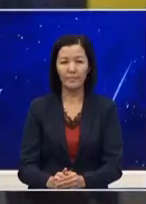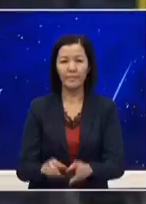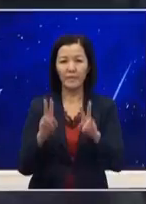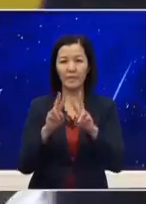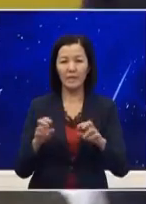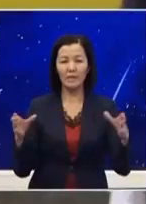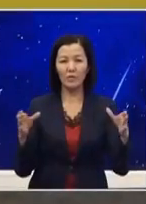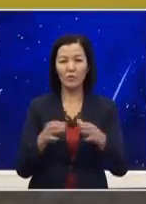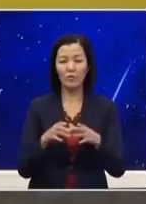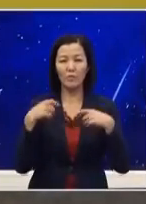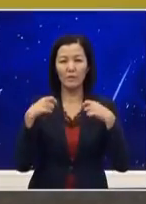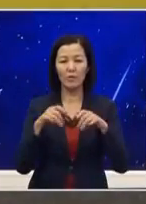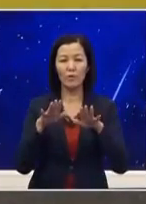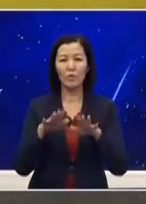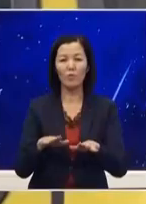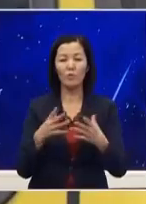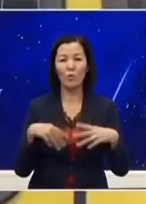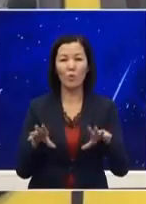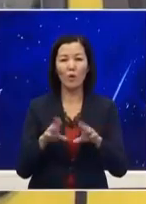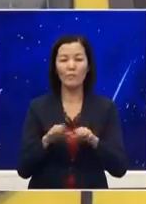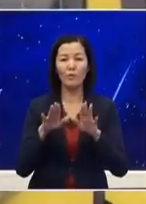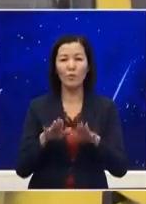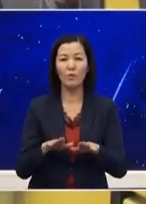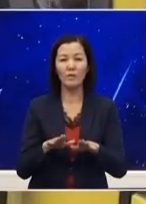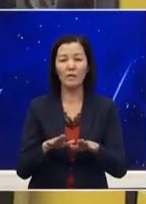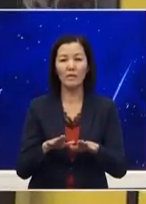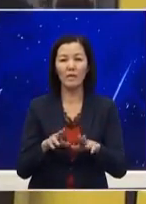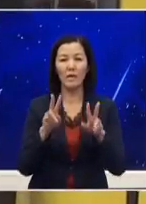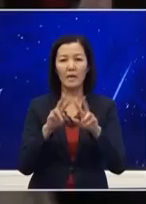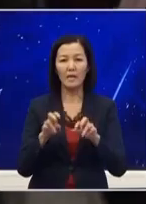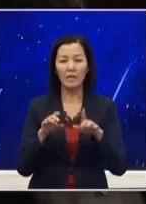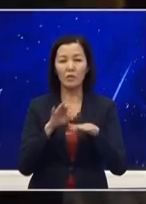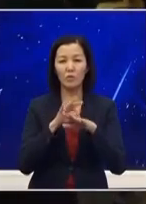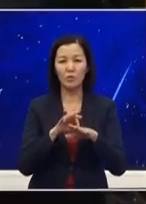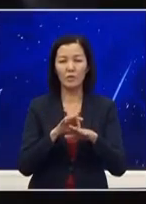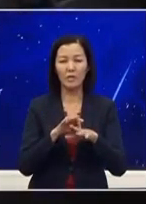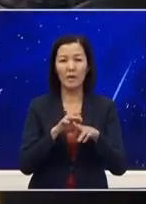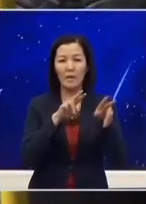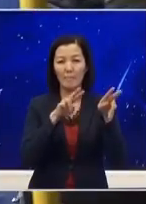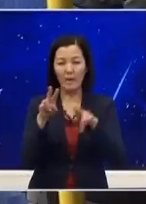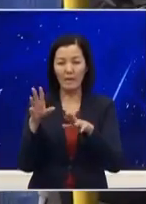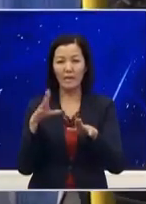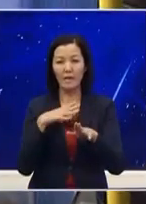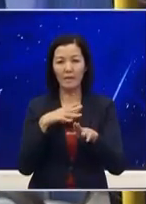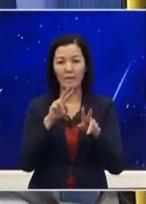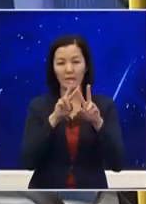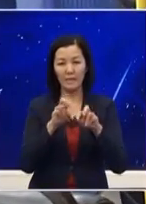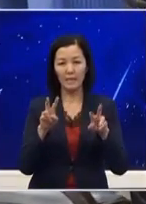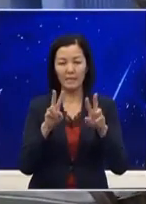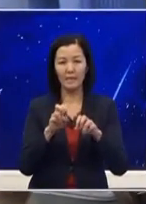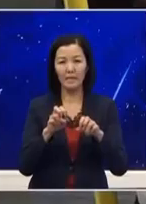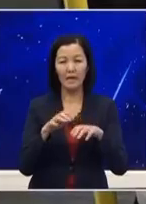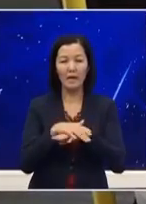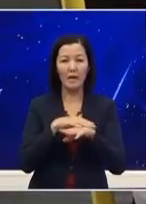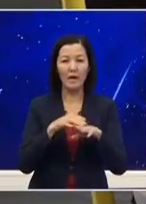Тексеру тобы сауда орындарынан бөлік қоғамдық көліктерге де рейд жүргізді. Барлады, бақылады. Халық сақтық шараларын қатаң сақтайды деген